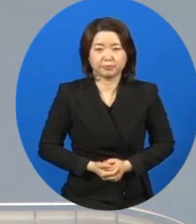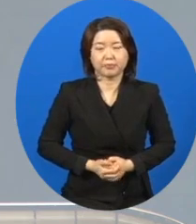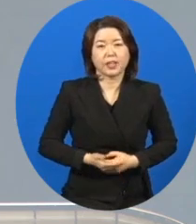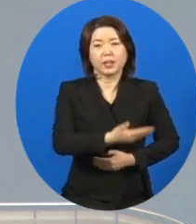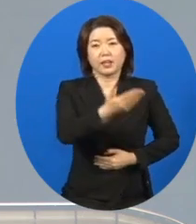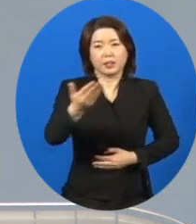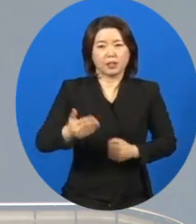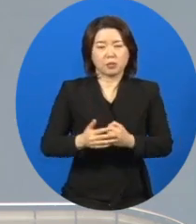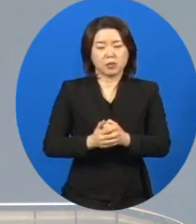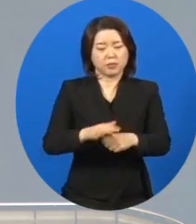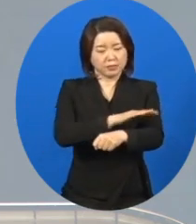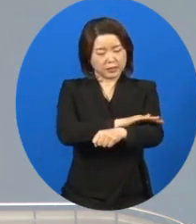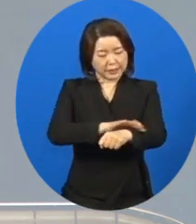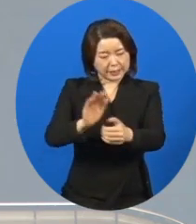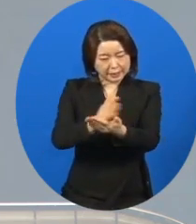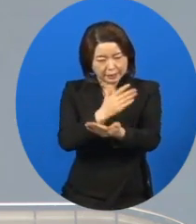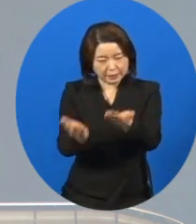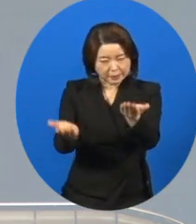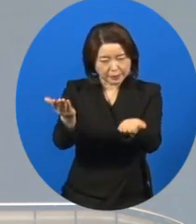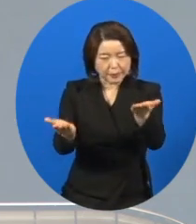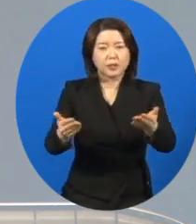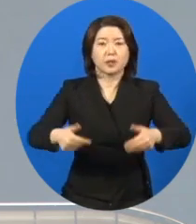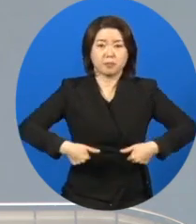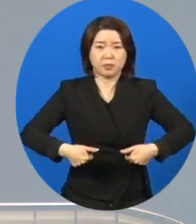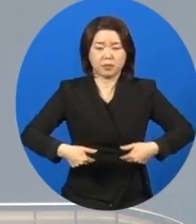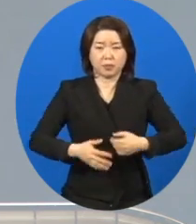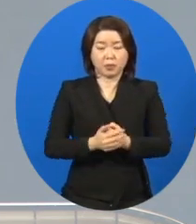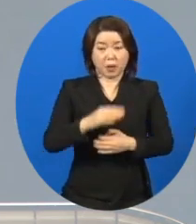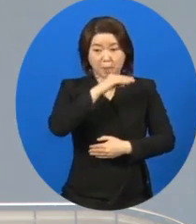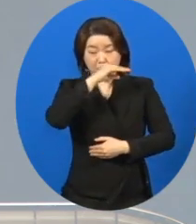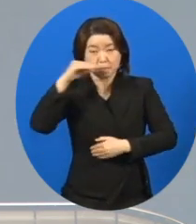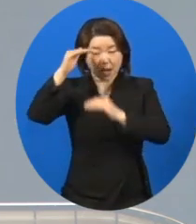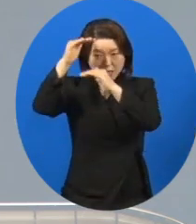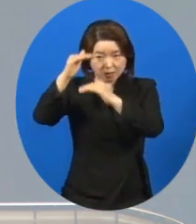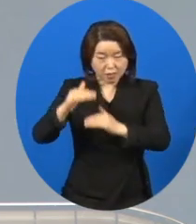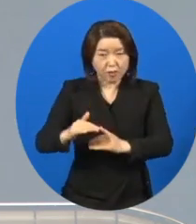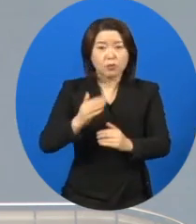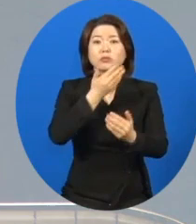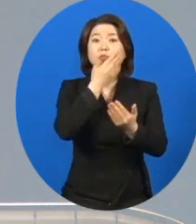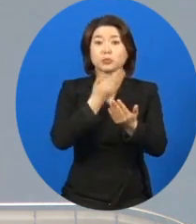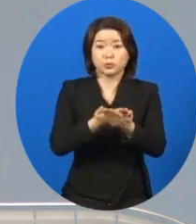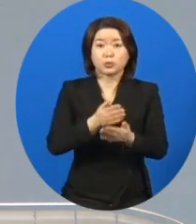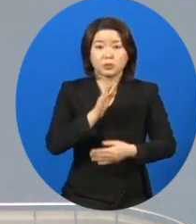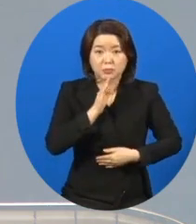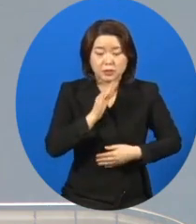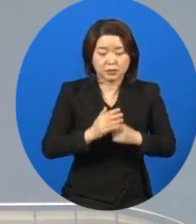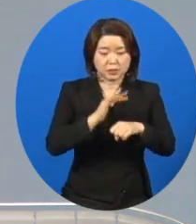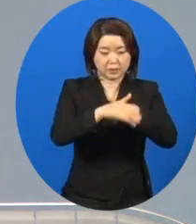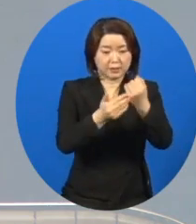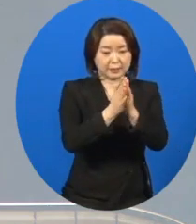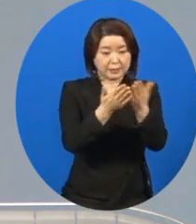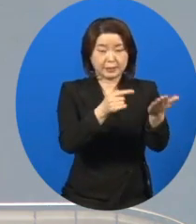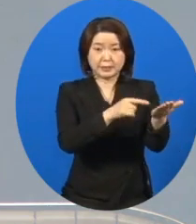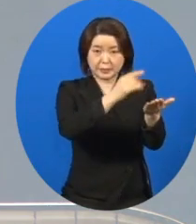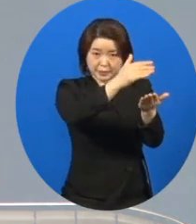여러분 정말 잘 분별해야 합니다. 옳은 내용도 중요해요. 성경에 있는